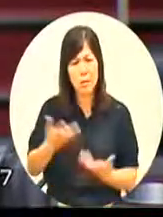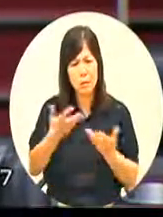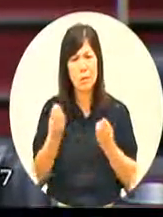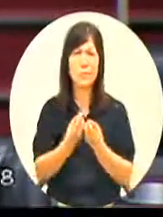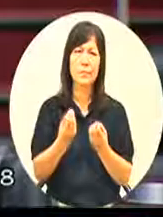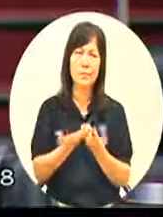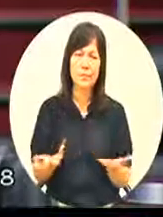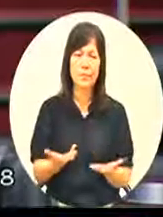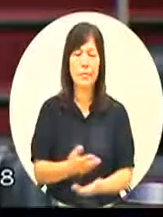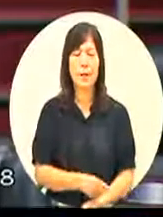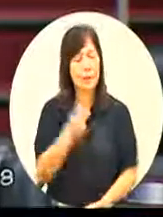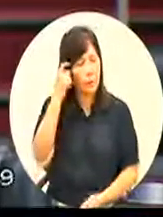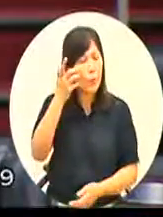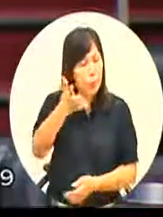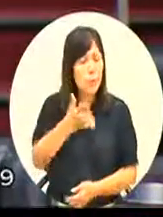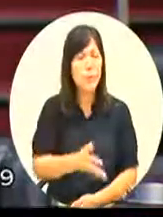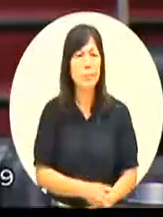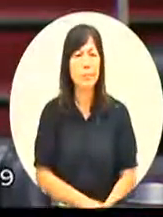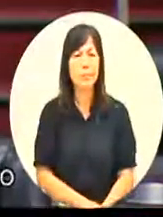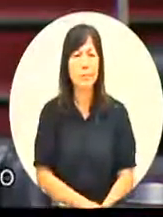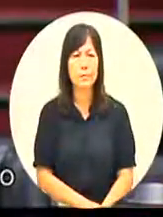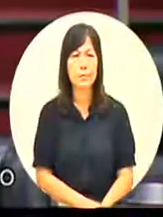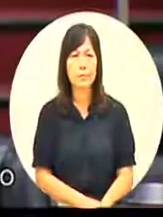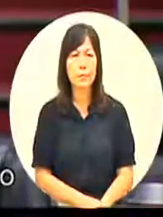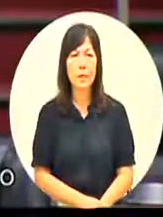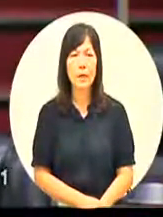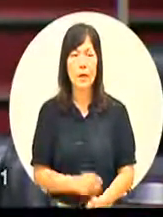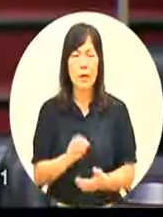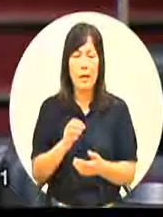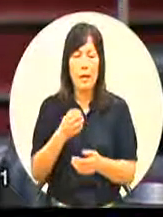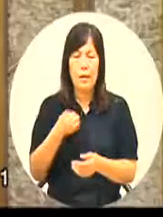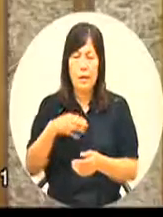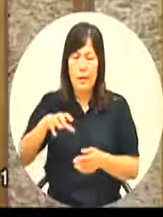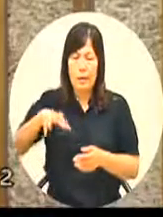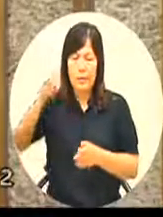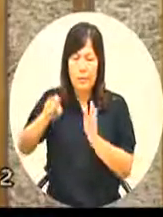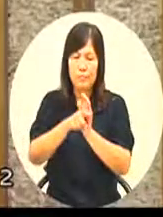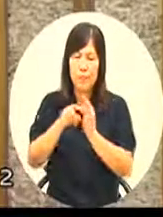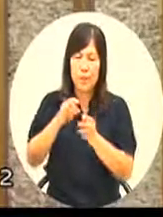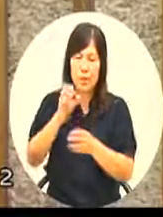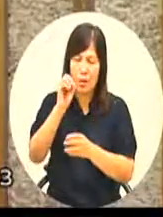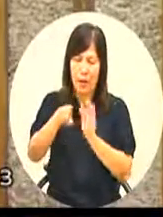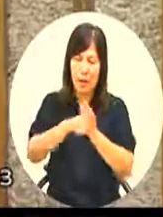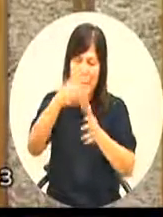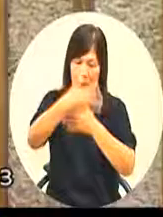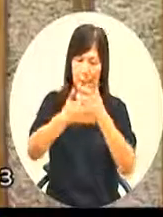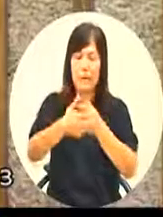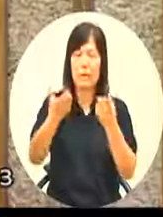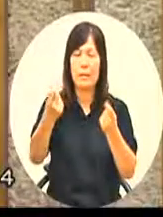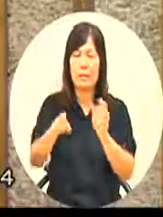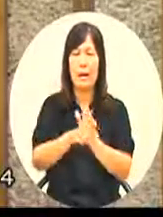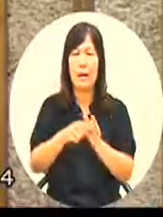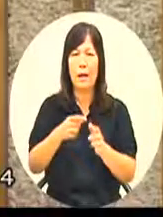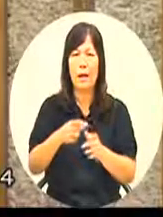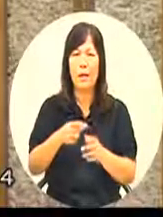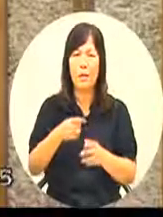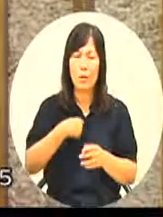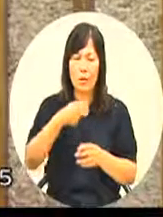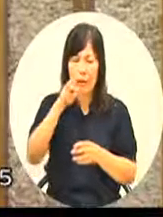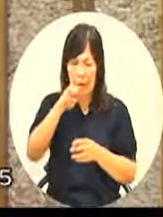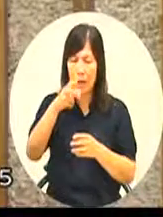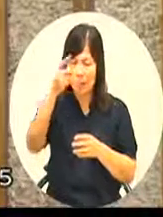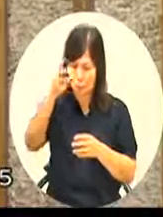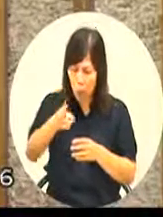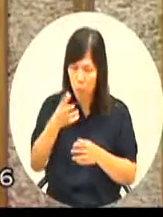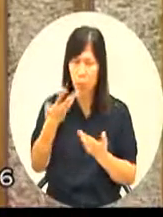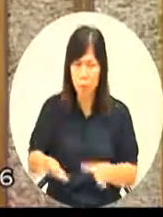那就叫一下局长啊。 是跟议员报告了，这个唐伯虎点秋香我也看很多遍了。重点是就是当然诚如议员